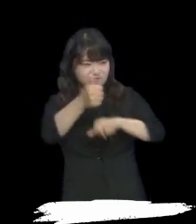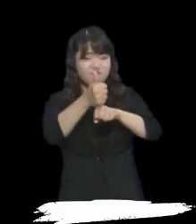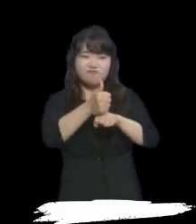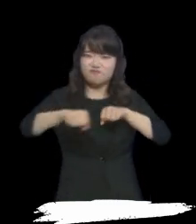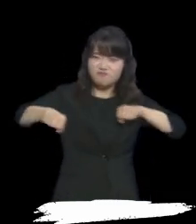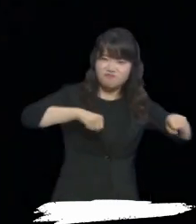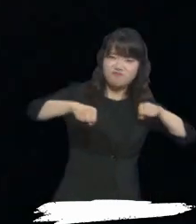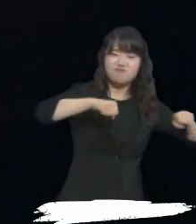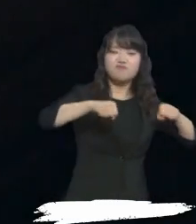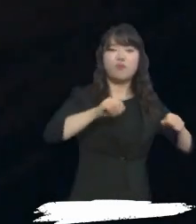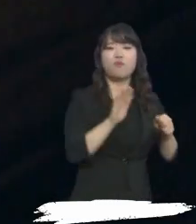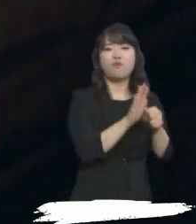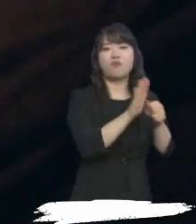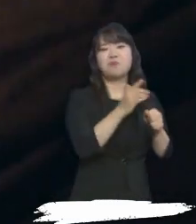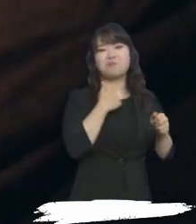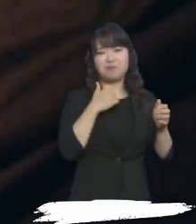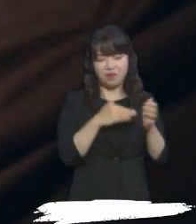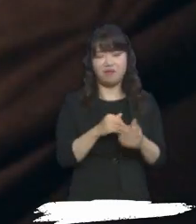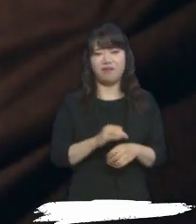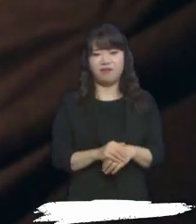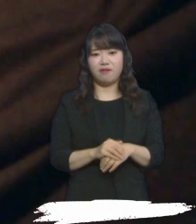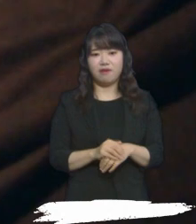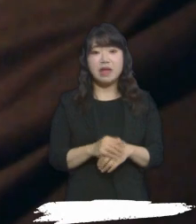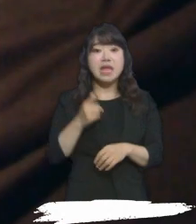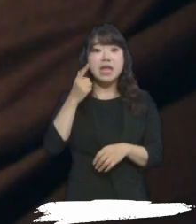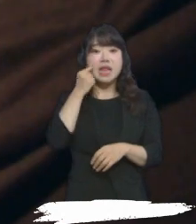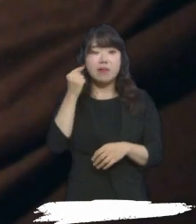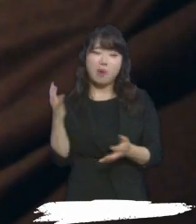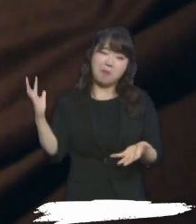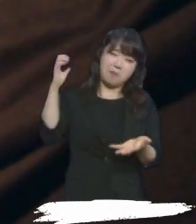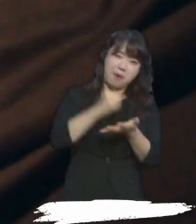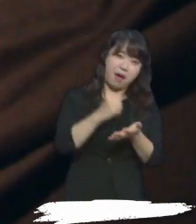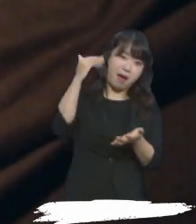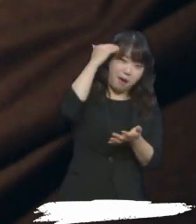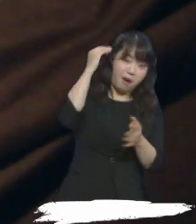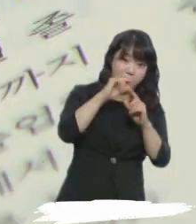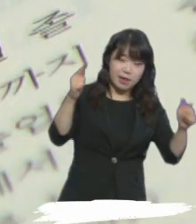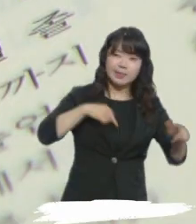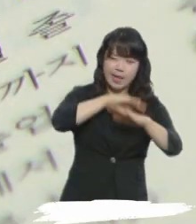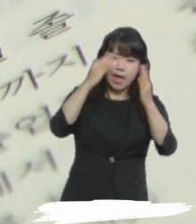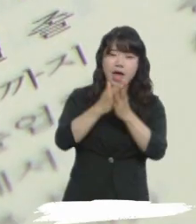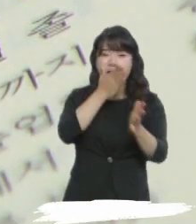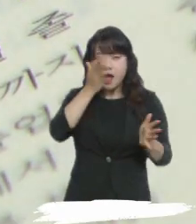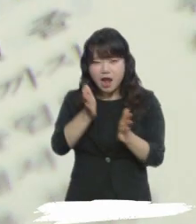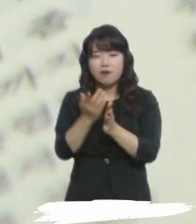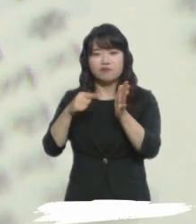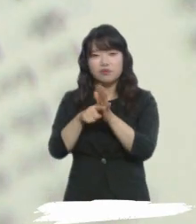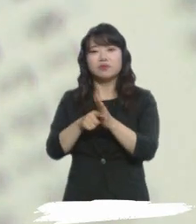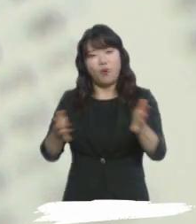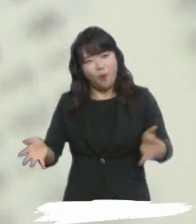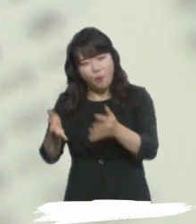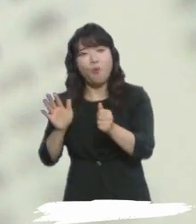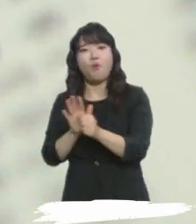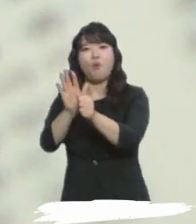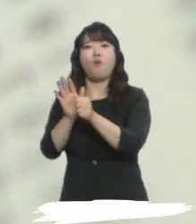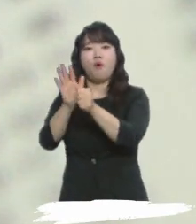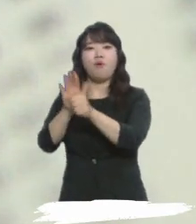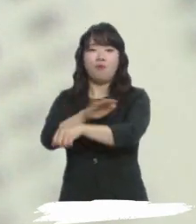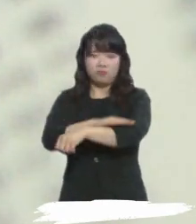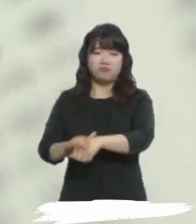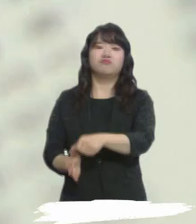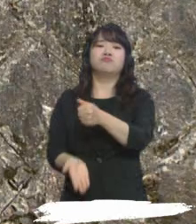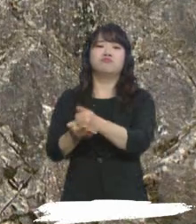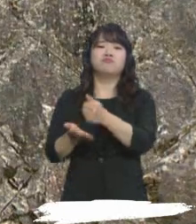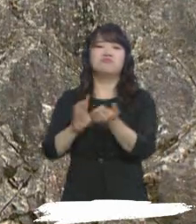앞장섰습니다. 일본의 침략을 대동아 공존과 공영, 세계 평화를 위한 정의의 옹호로 평가했을